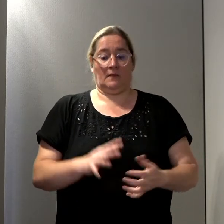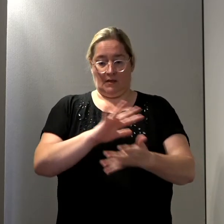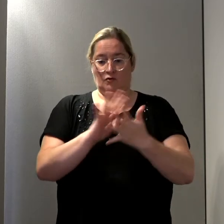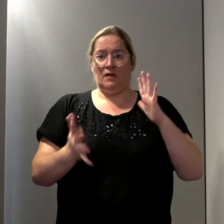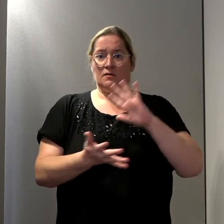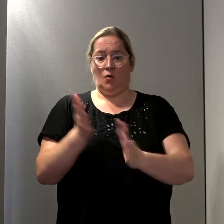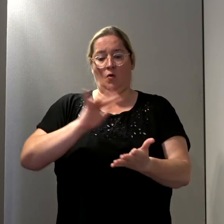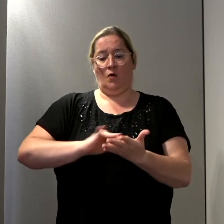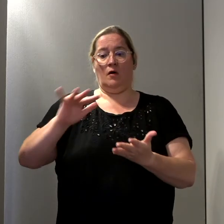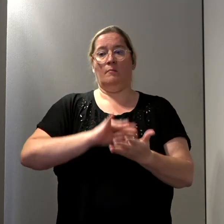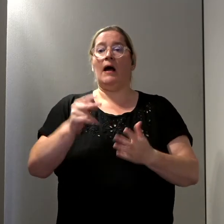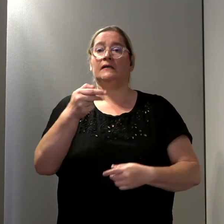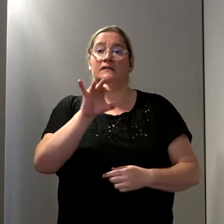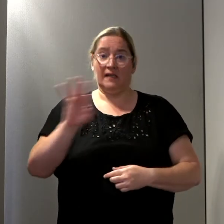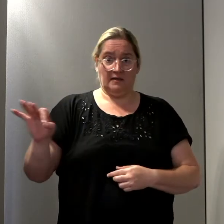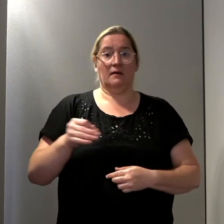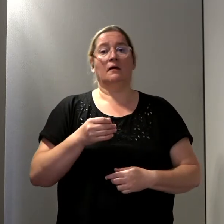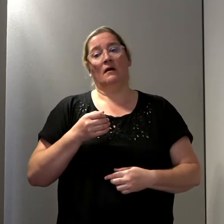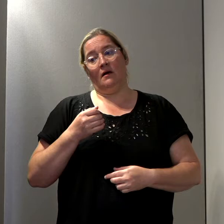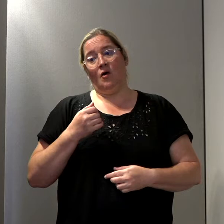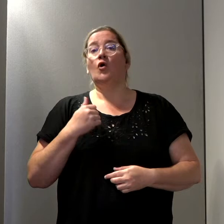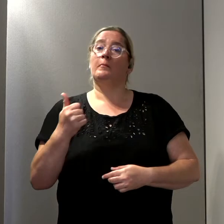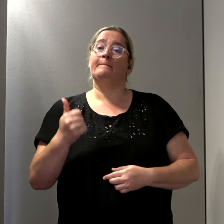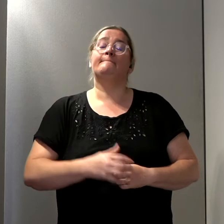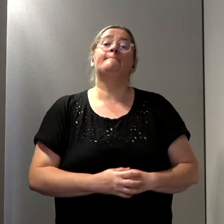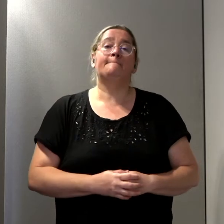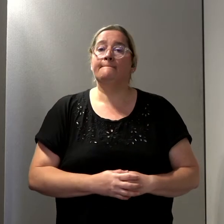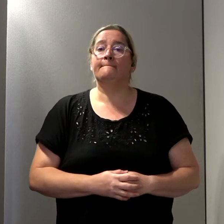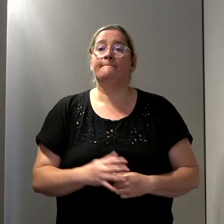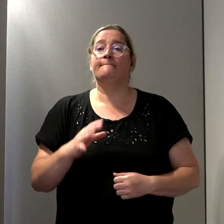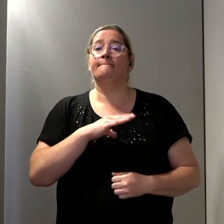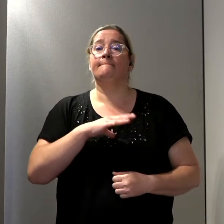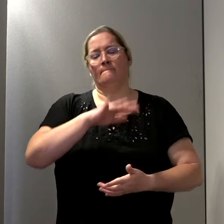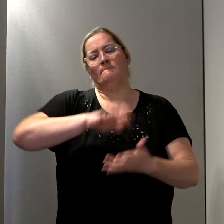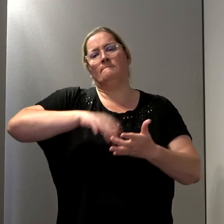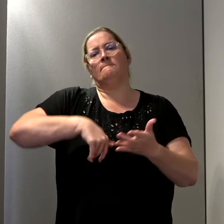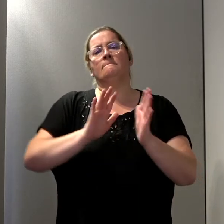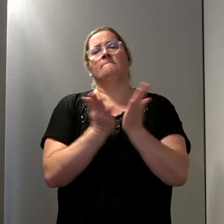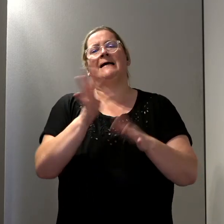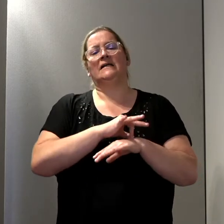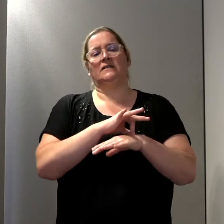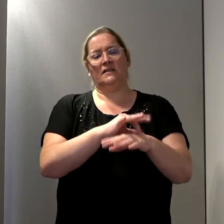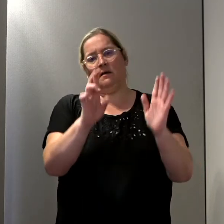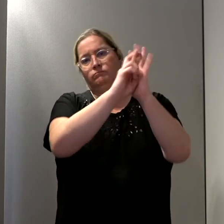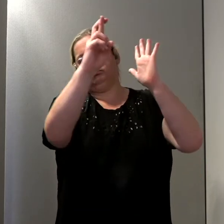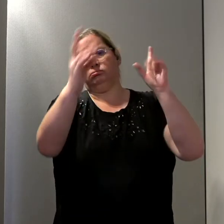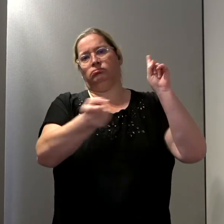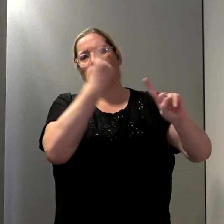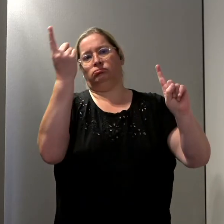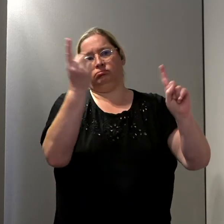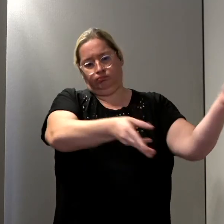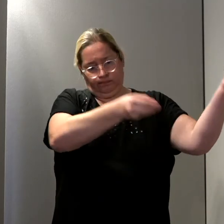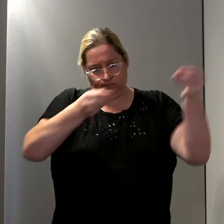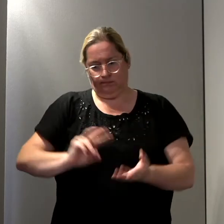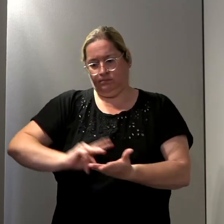l'association Brainnet a traduit et adapté même un guide qui a fait un peu référence dans le domaine, qui a été